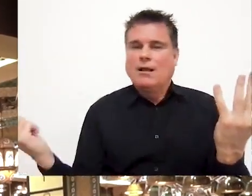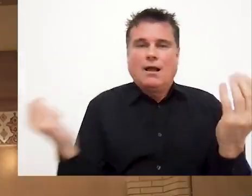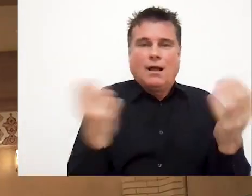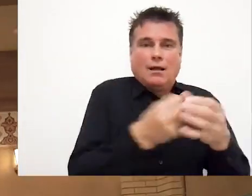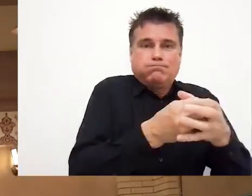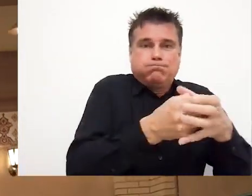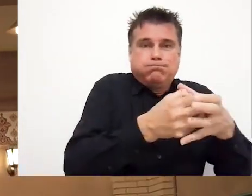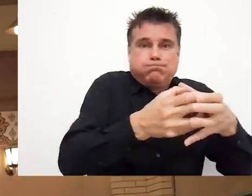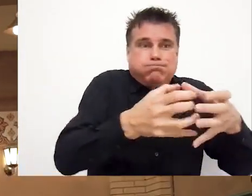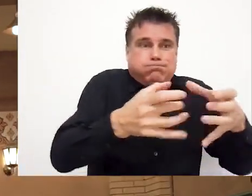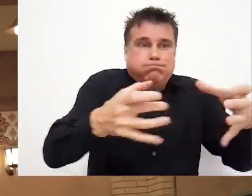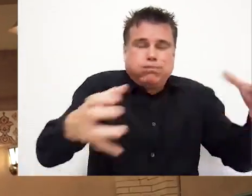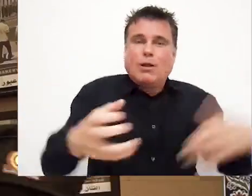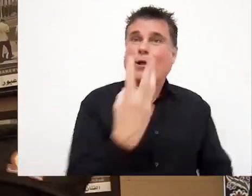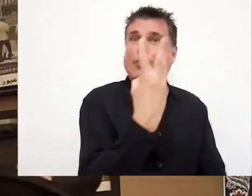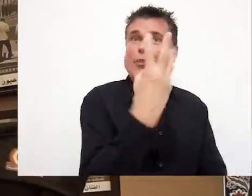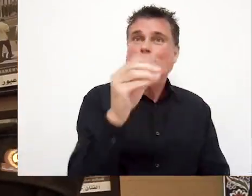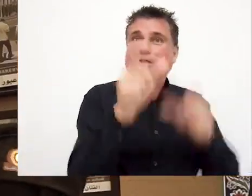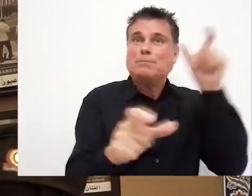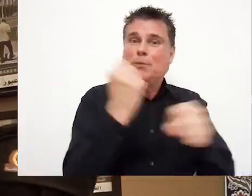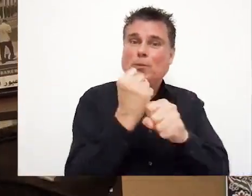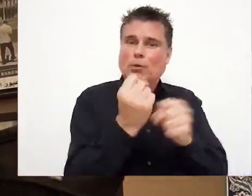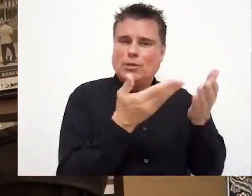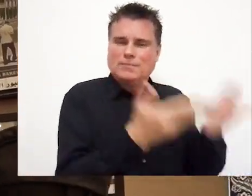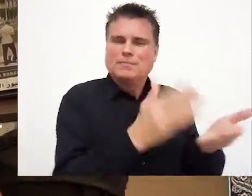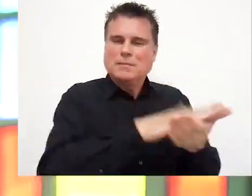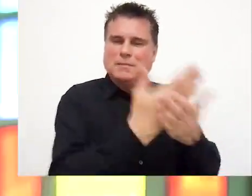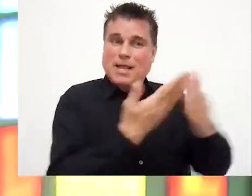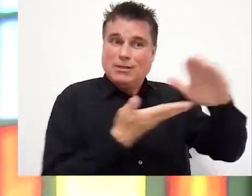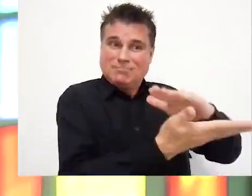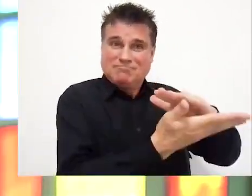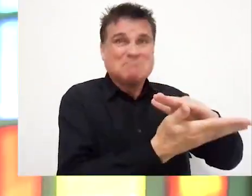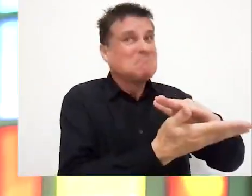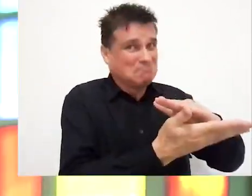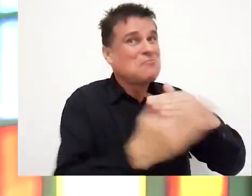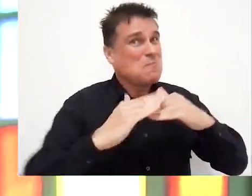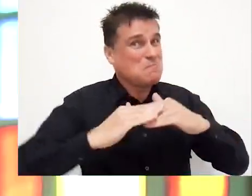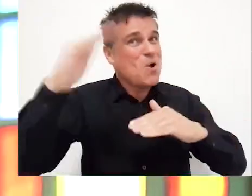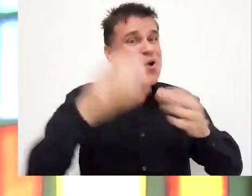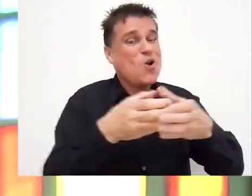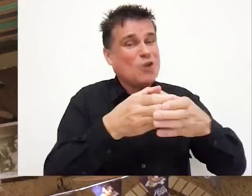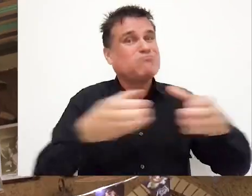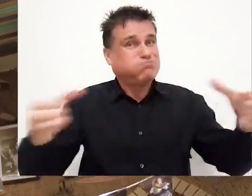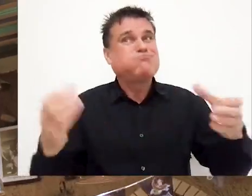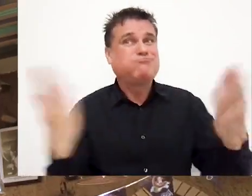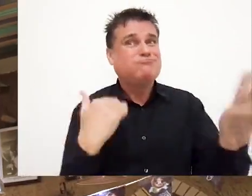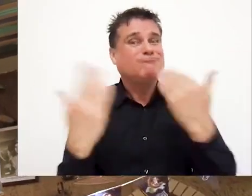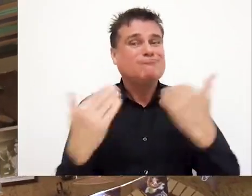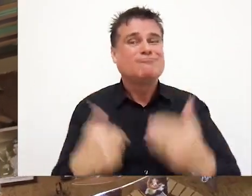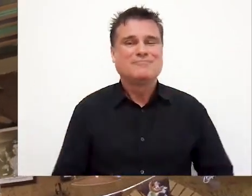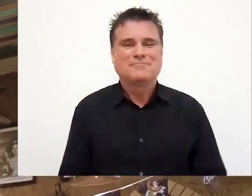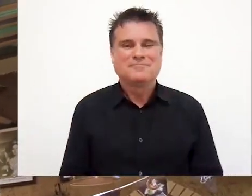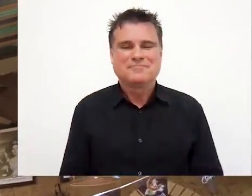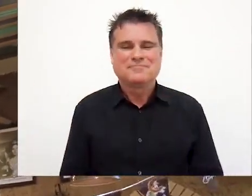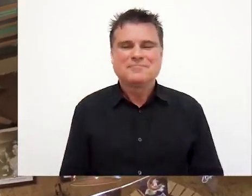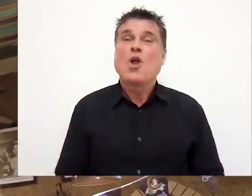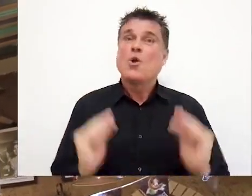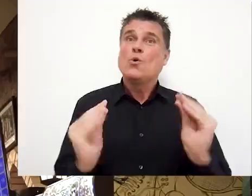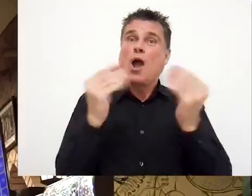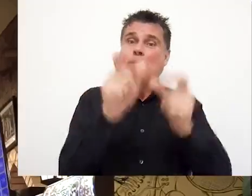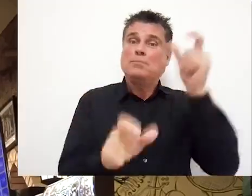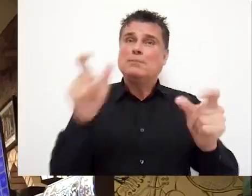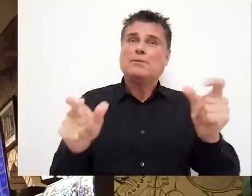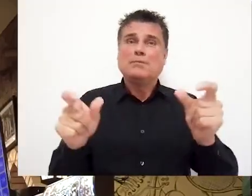10، واستمرت الحاله لحد ما وصلنا هسه تقريبا 30 واحد، وبعدها نستمر بالتعيين مالتهم. فهذول الشباب لازم ياخذون